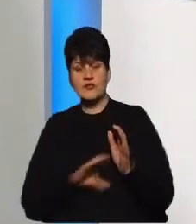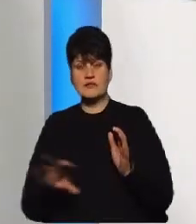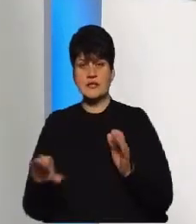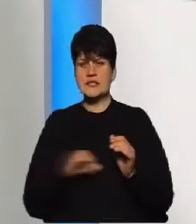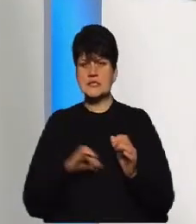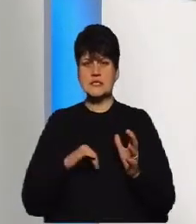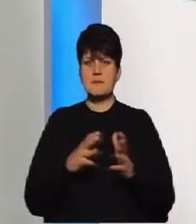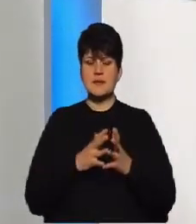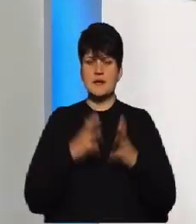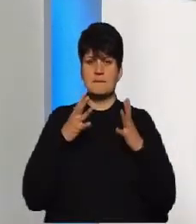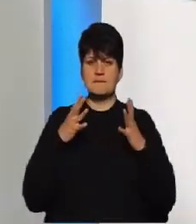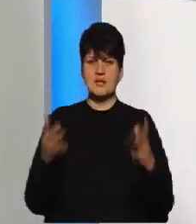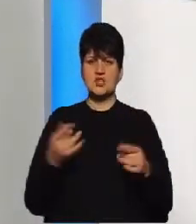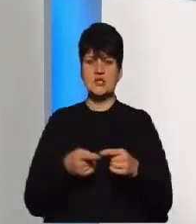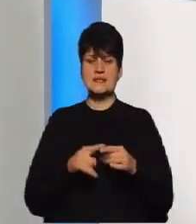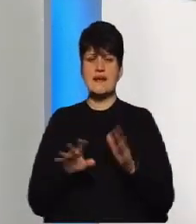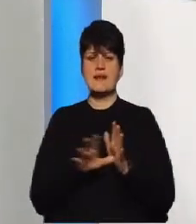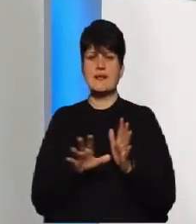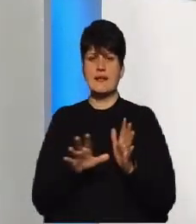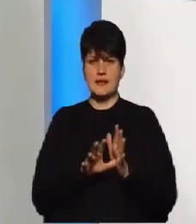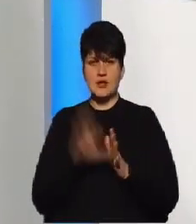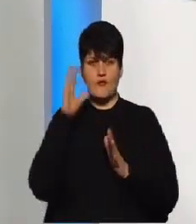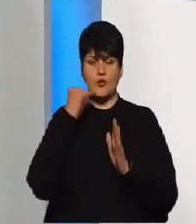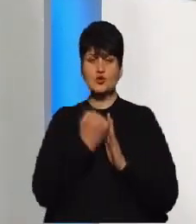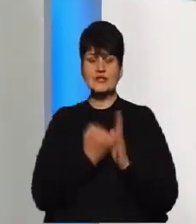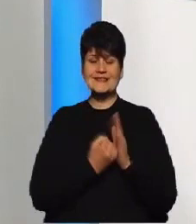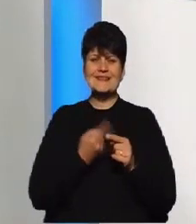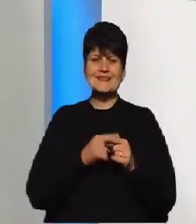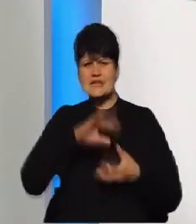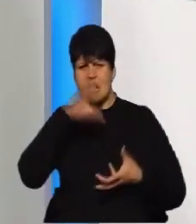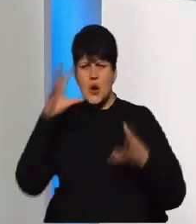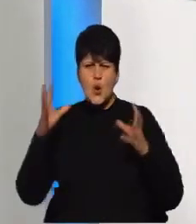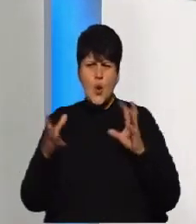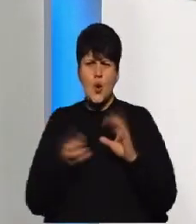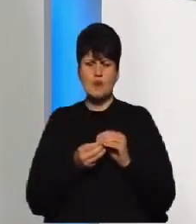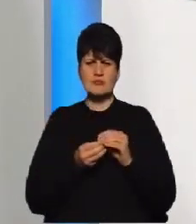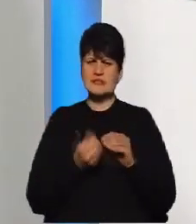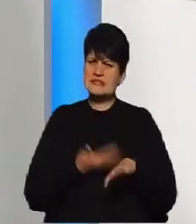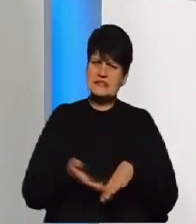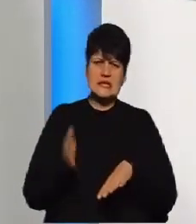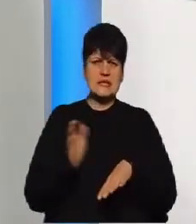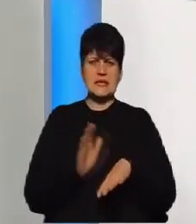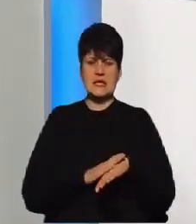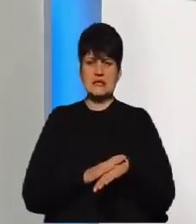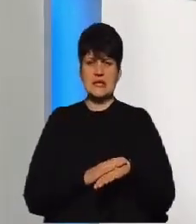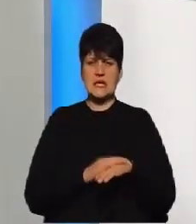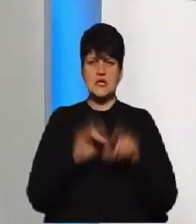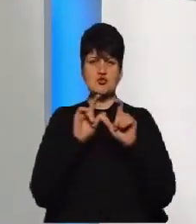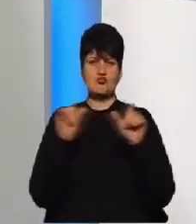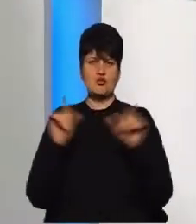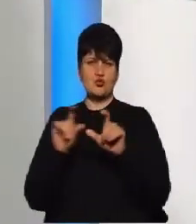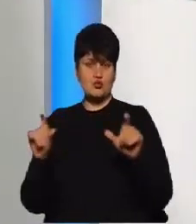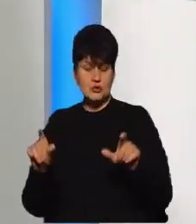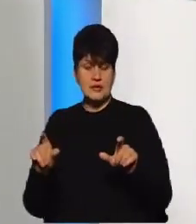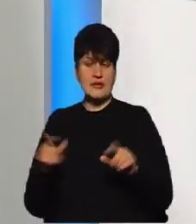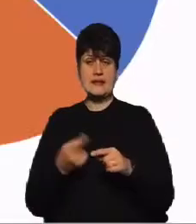у нас електроенергія, тому що водоканал – це комплекс досить складних енергоємких споруд. Це, по-перше,